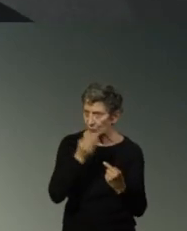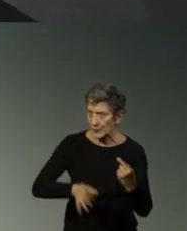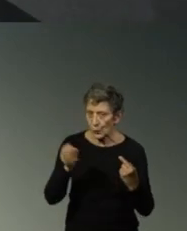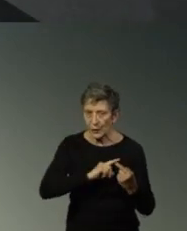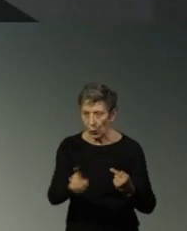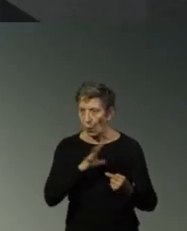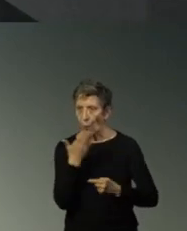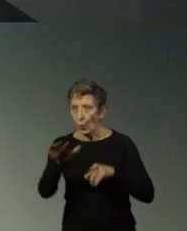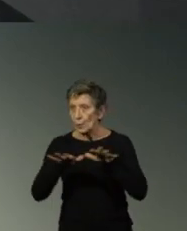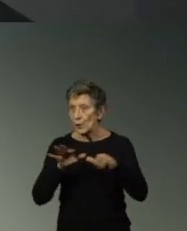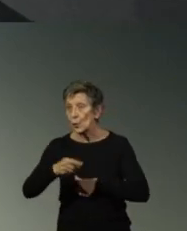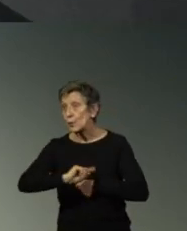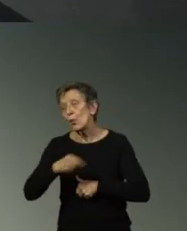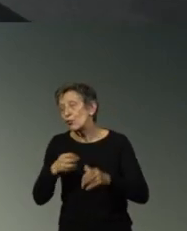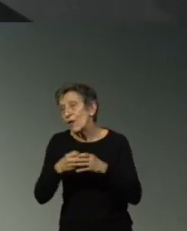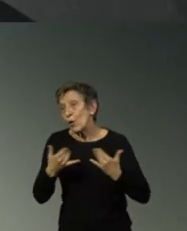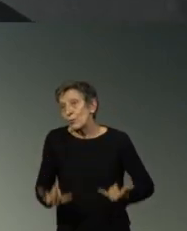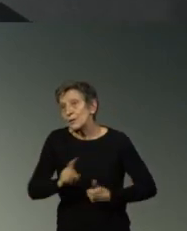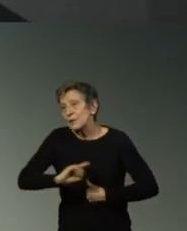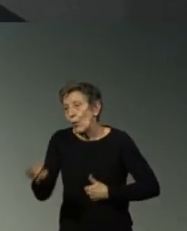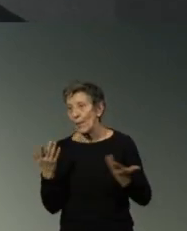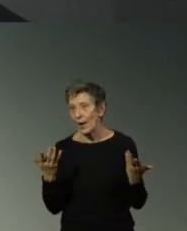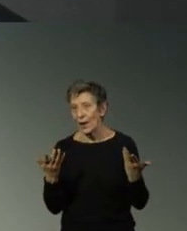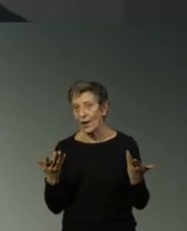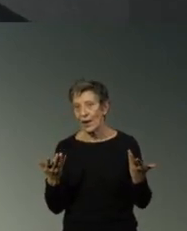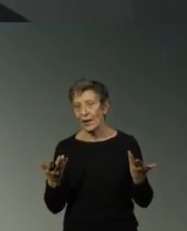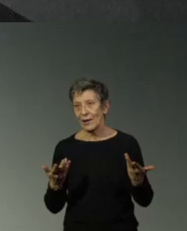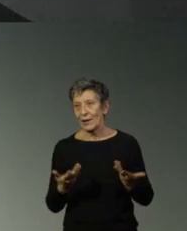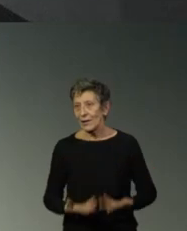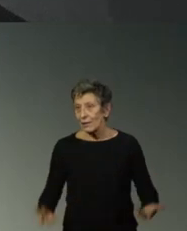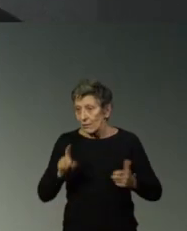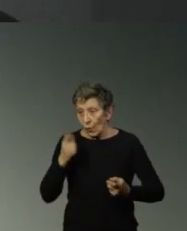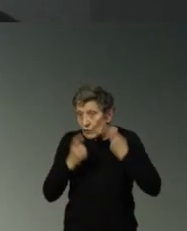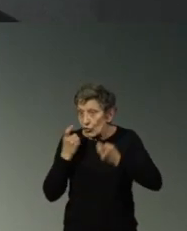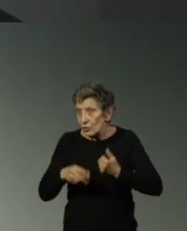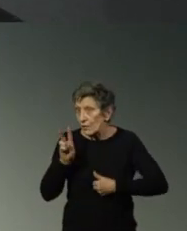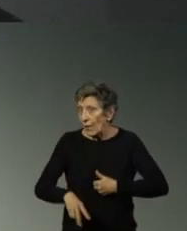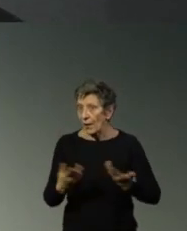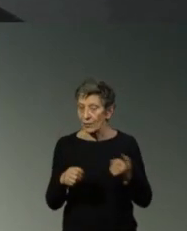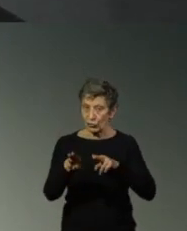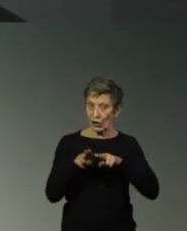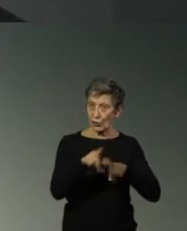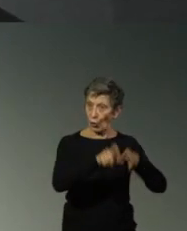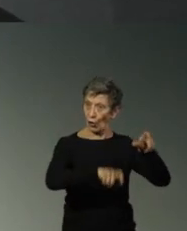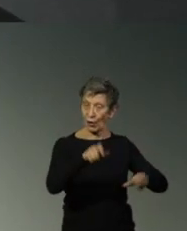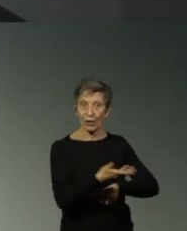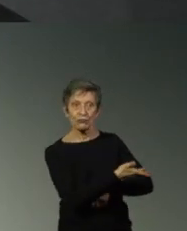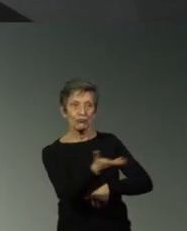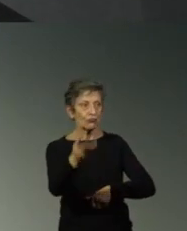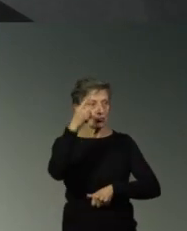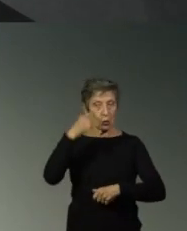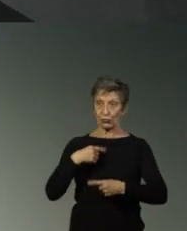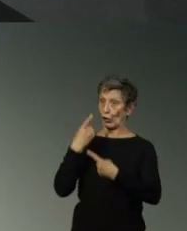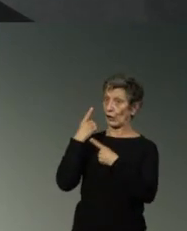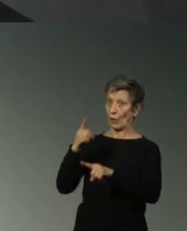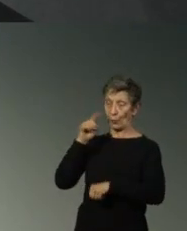faire. Bon, on ne peut pas le développer là, mais c'est des questions qui se posent et qui ne sont jamais posées. Et les chasseurs se posent en défenseurs d'un